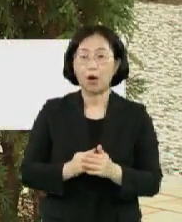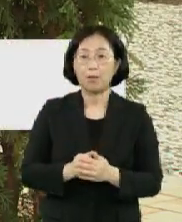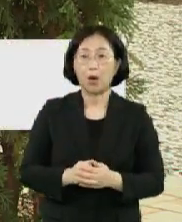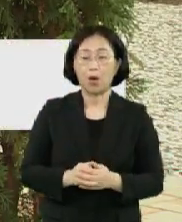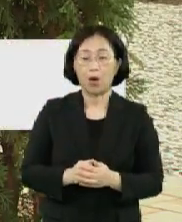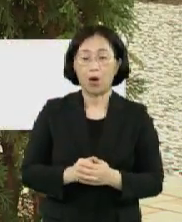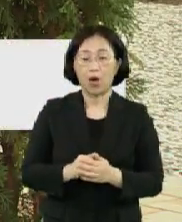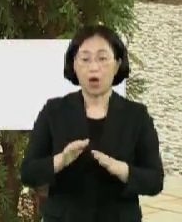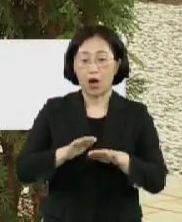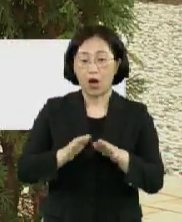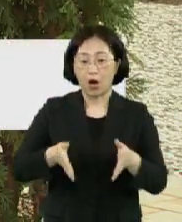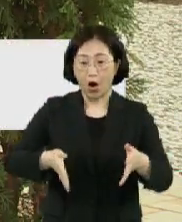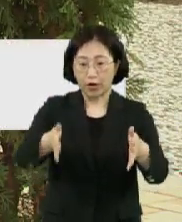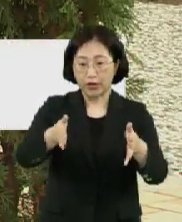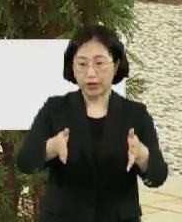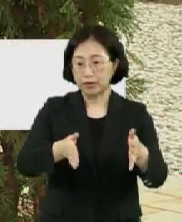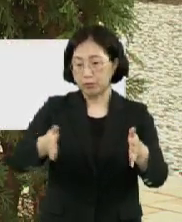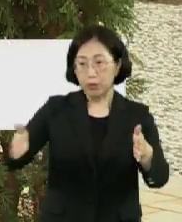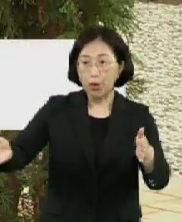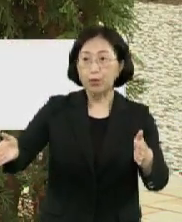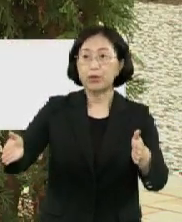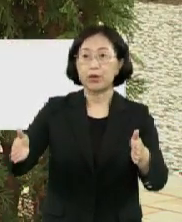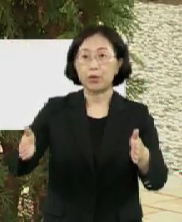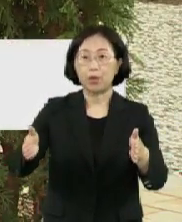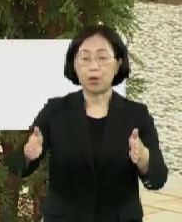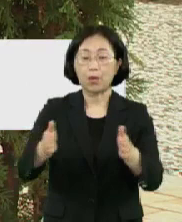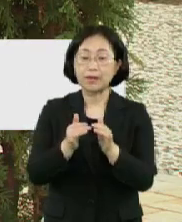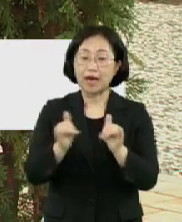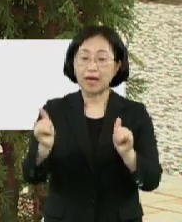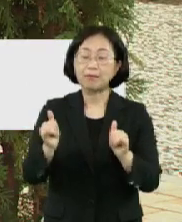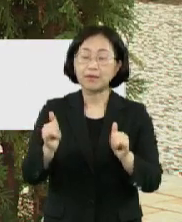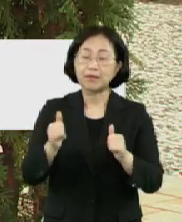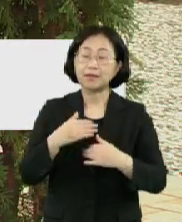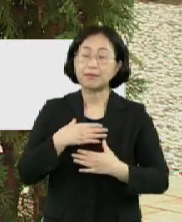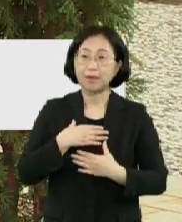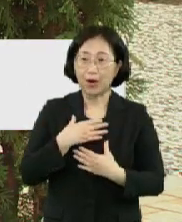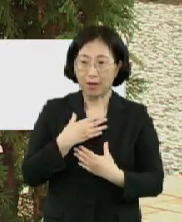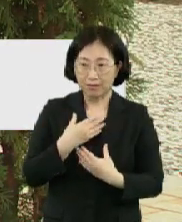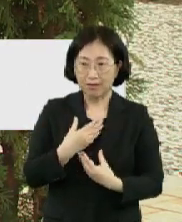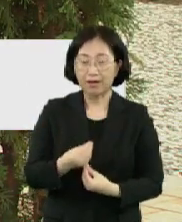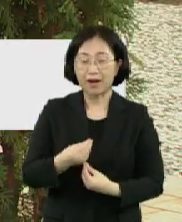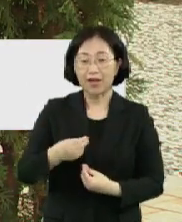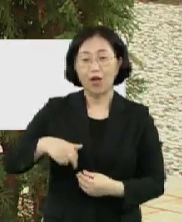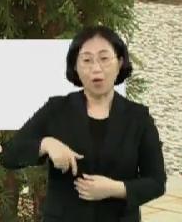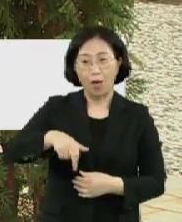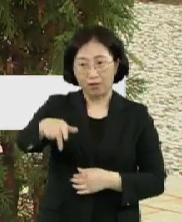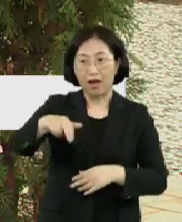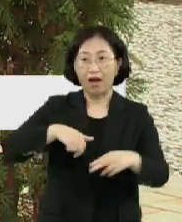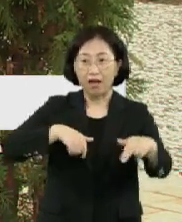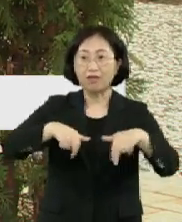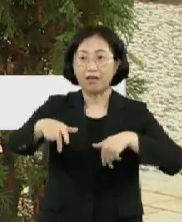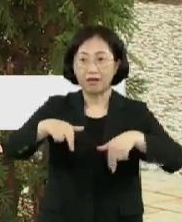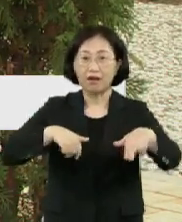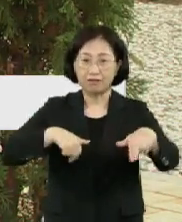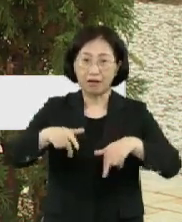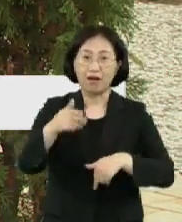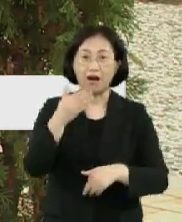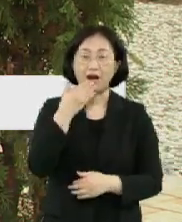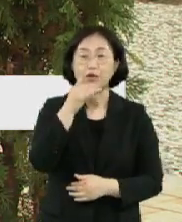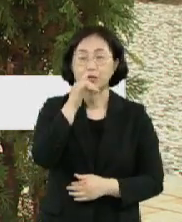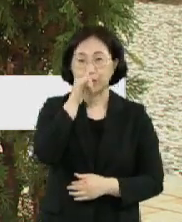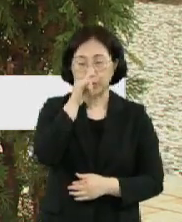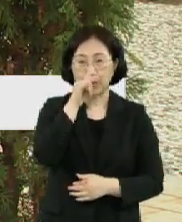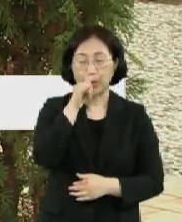도로에 보도블록을 깔면서 거리 폭도 넓히고 그렇게 하면서 이제는 누구나 그래도 조금은 편안하게 이 거리를 다닐 수